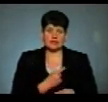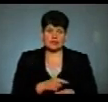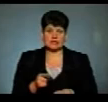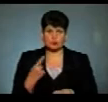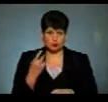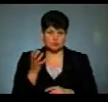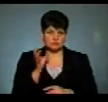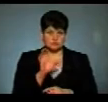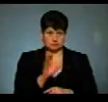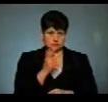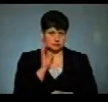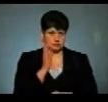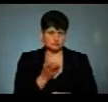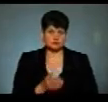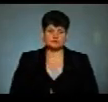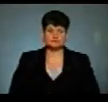області. Давайте почуємо.